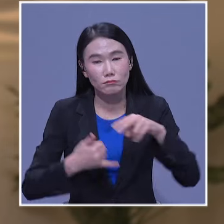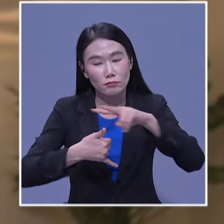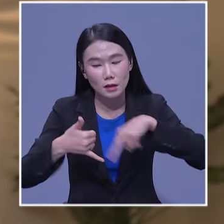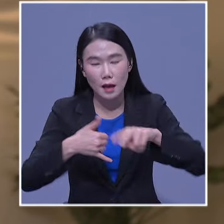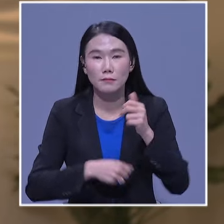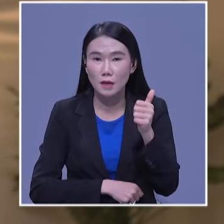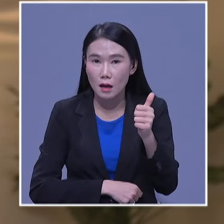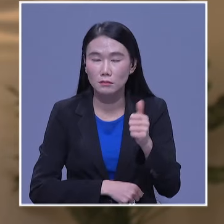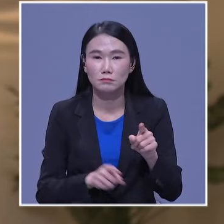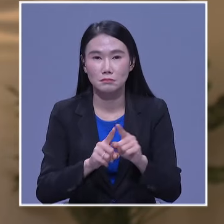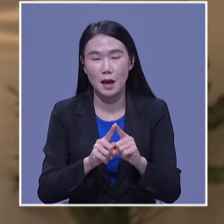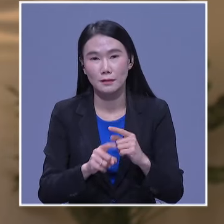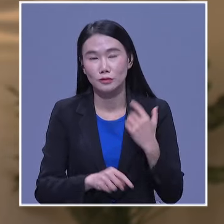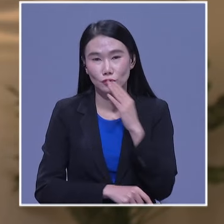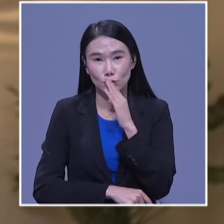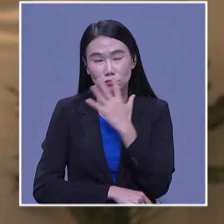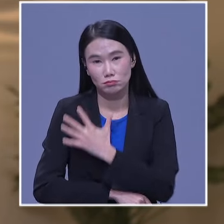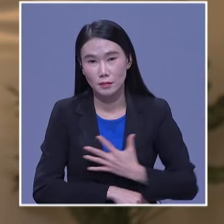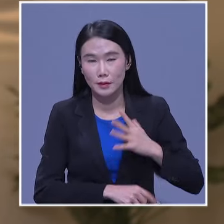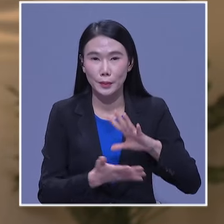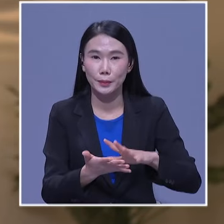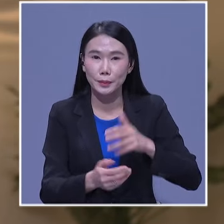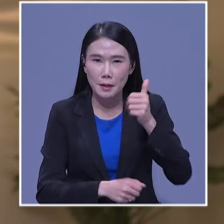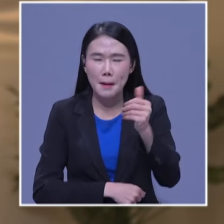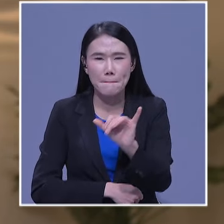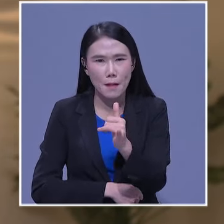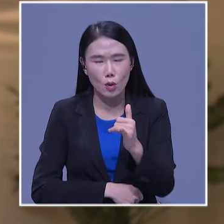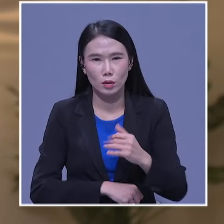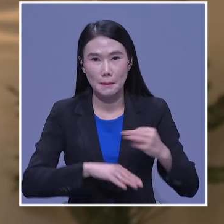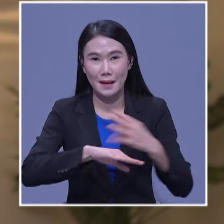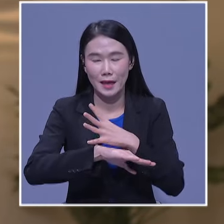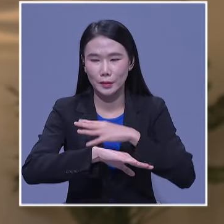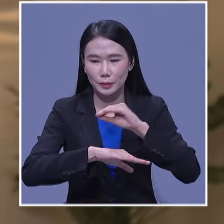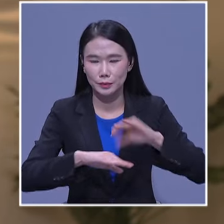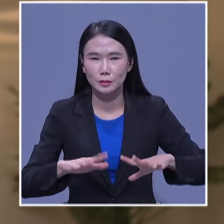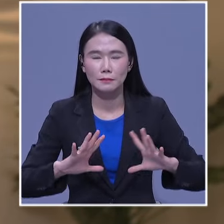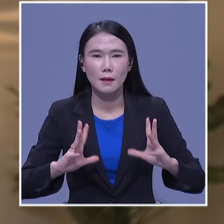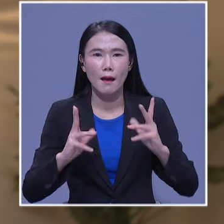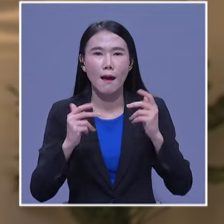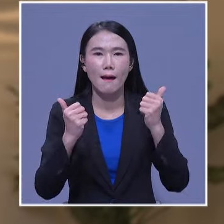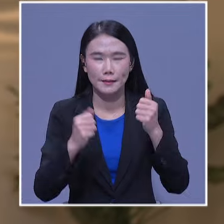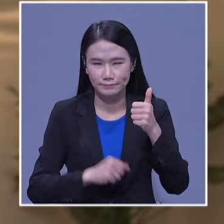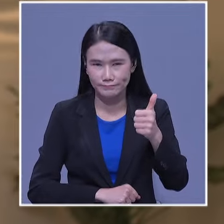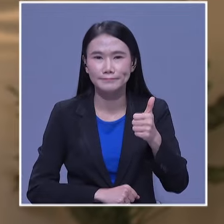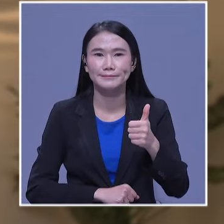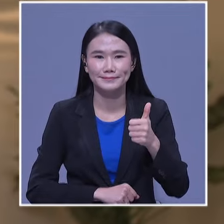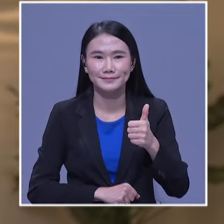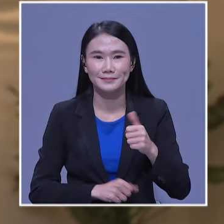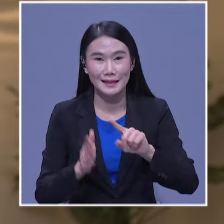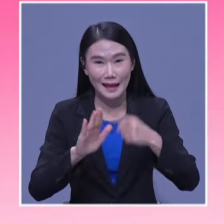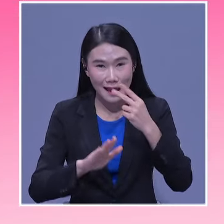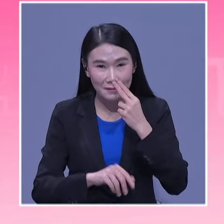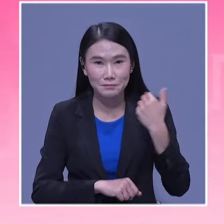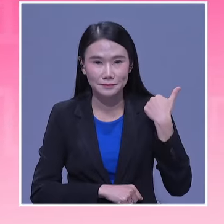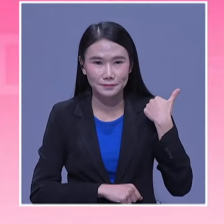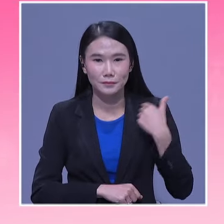ได้เร็วทำให้ผลการรักษาออกมาดีที่สุดบางคนสามารถที่จะหายหรือหายขาดได้จากการตรวจเมโมแกรมเจอโรคตั้งแต่ระยะต้นๆ